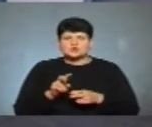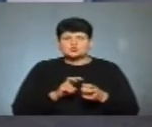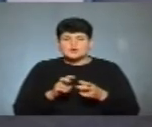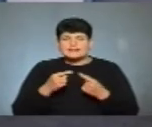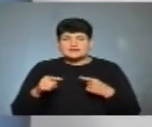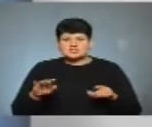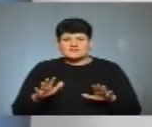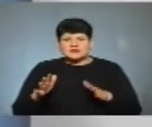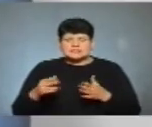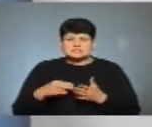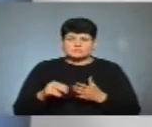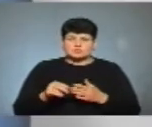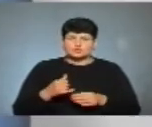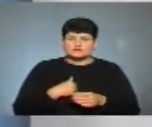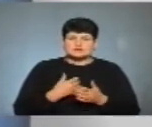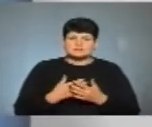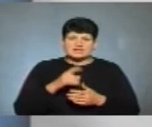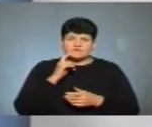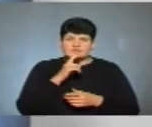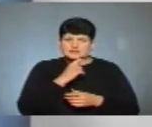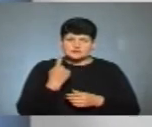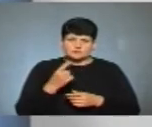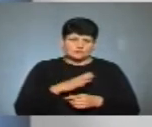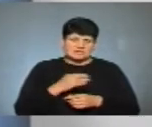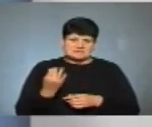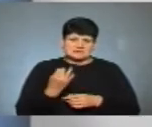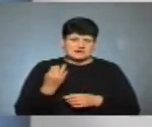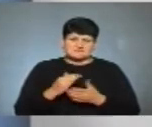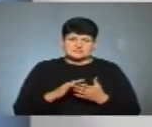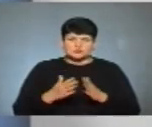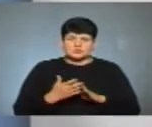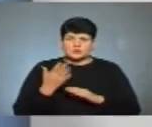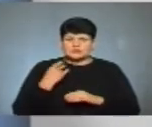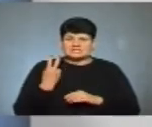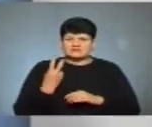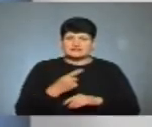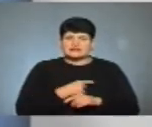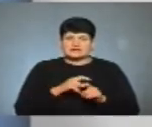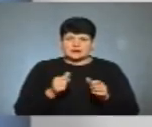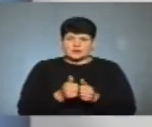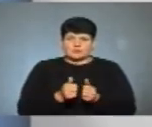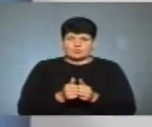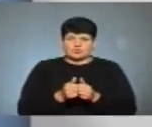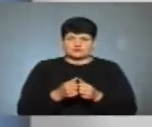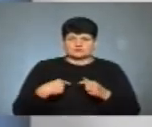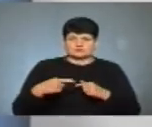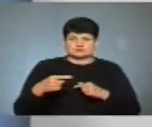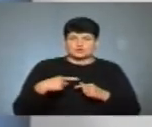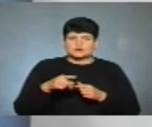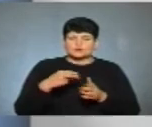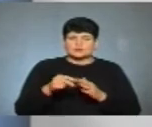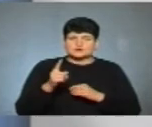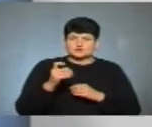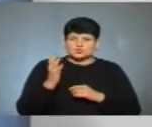варіанти закупівлі. Тому що у нас, наприклад, у Вінницькій області була дуже така цікава ситуація, коли дві лікарні знаходяться поруч через дорогу. Одні купують